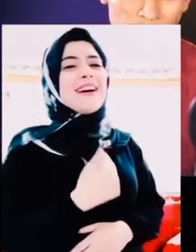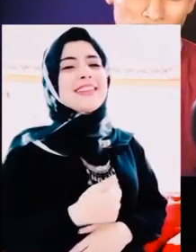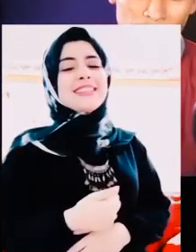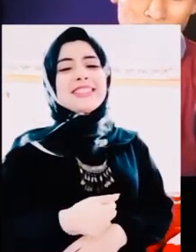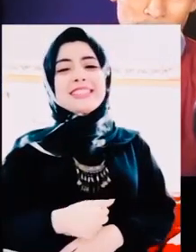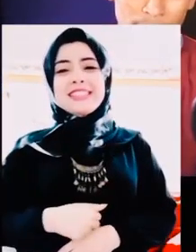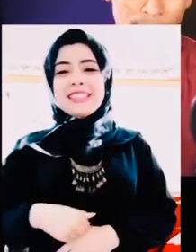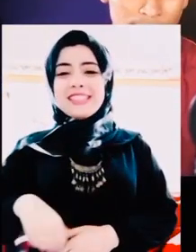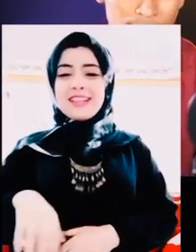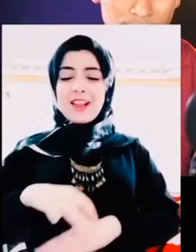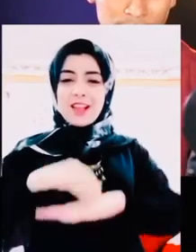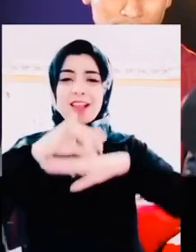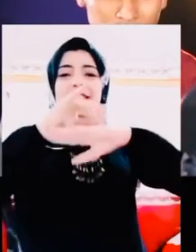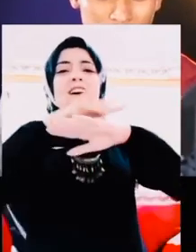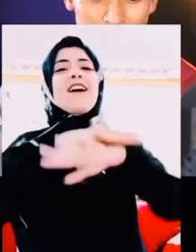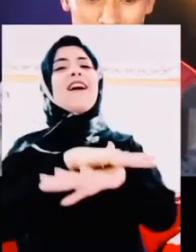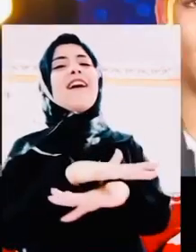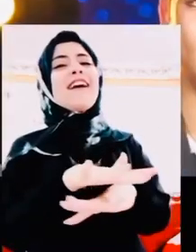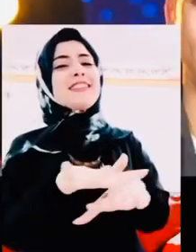حبيبك خير